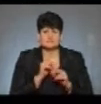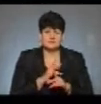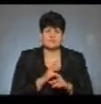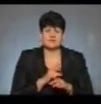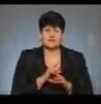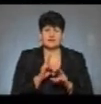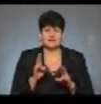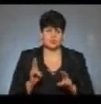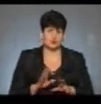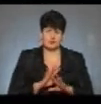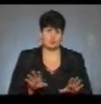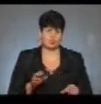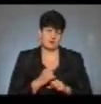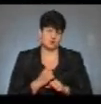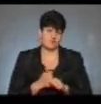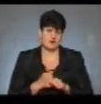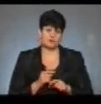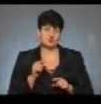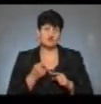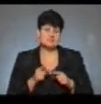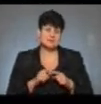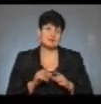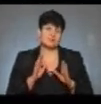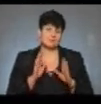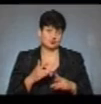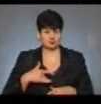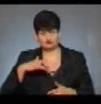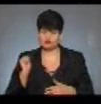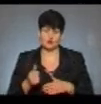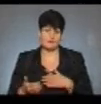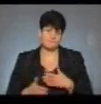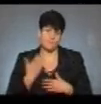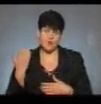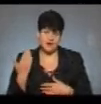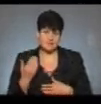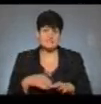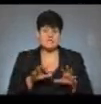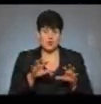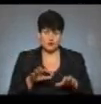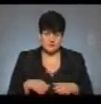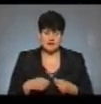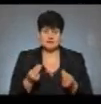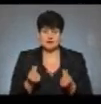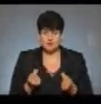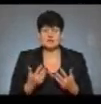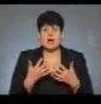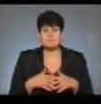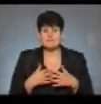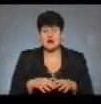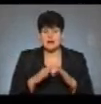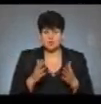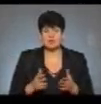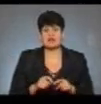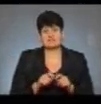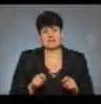вже немає, ніхто не буде працювати, тому що це буде надзвичайно жорстоке покарання. По-перше, конфіскація коштів апаратури і